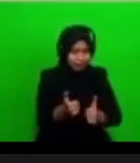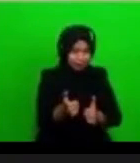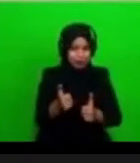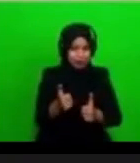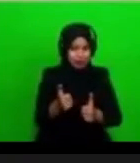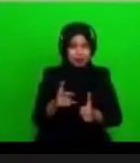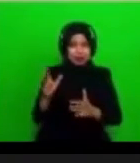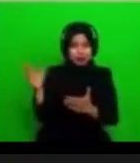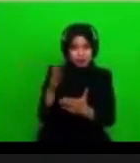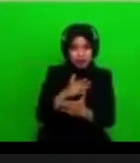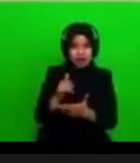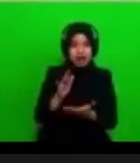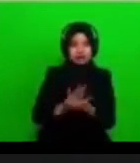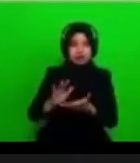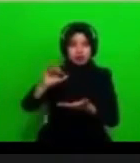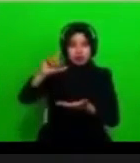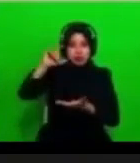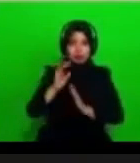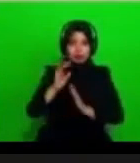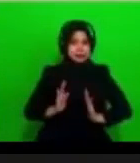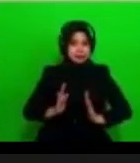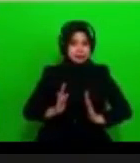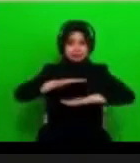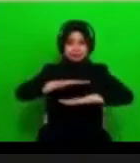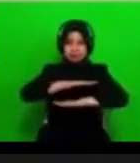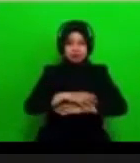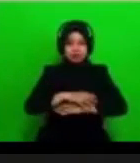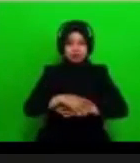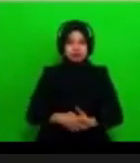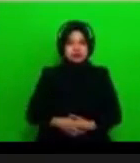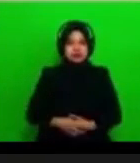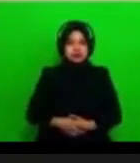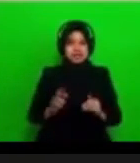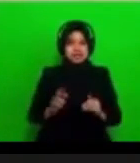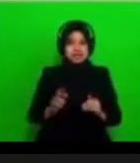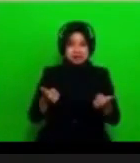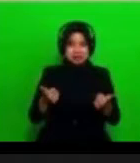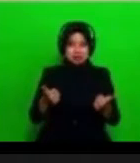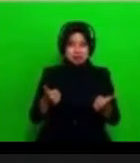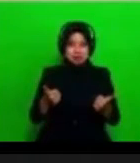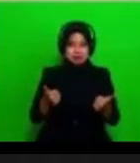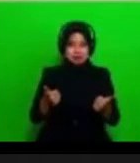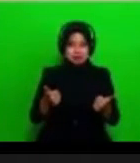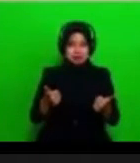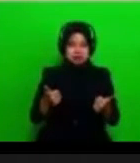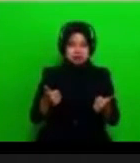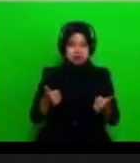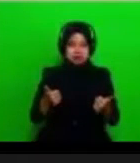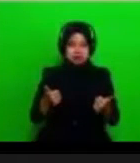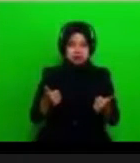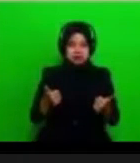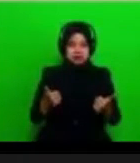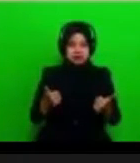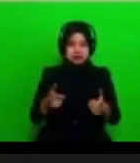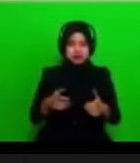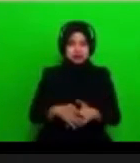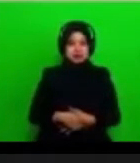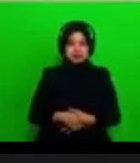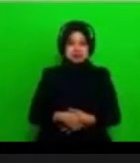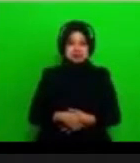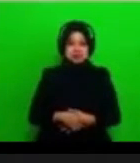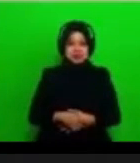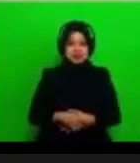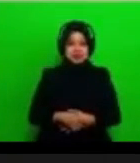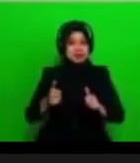Sudah diambil? Iya, langsung saja mengambil posisi pada tamu. Siap. Ya, kita langsung ambil, ini sedang diambil juga.